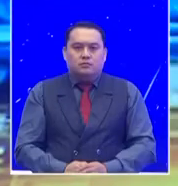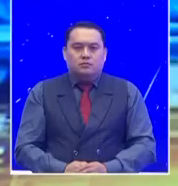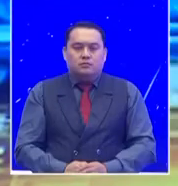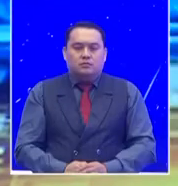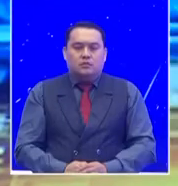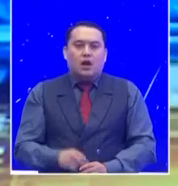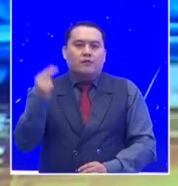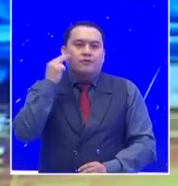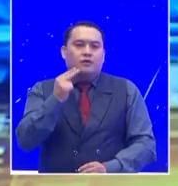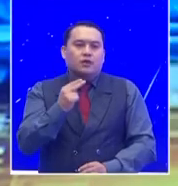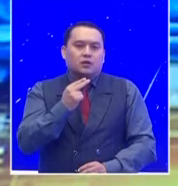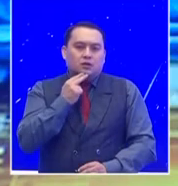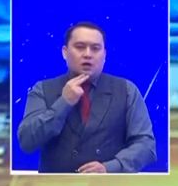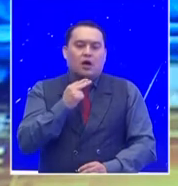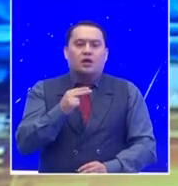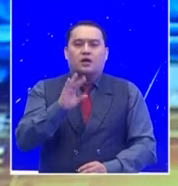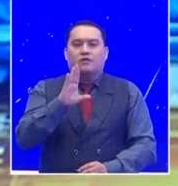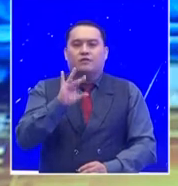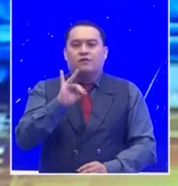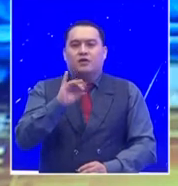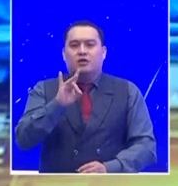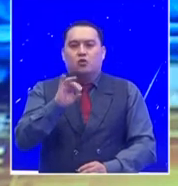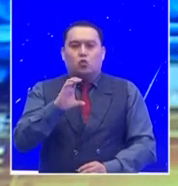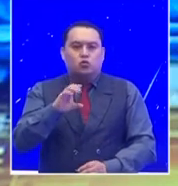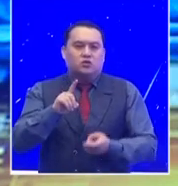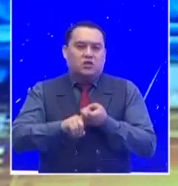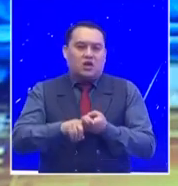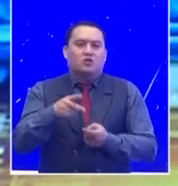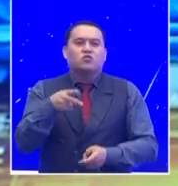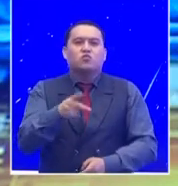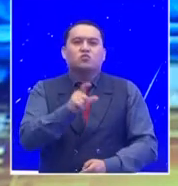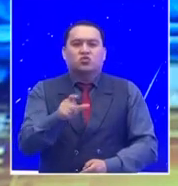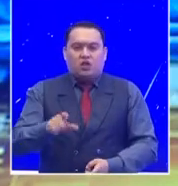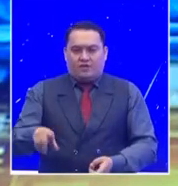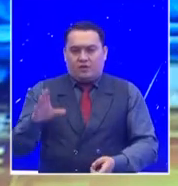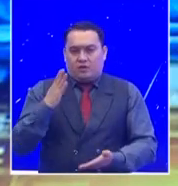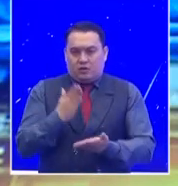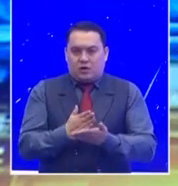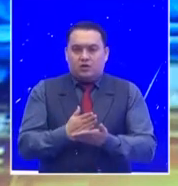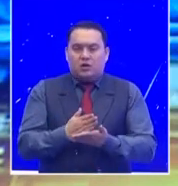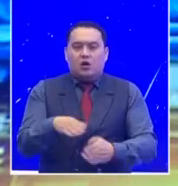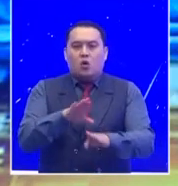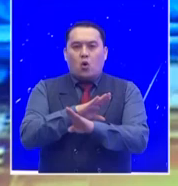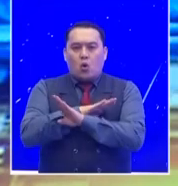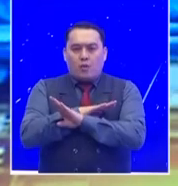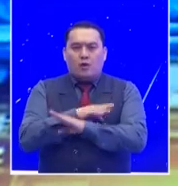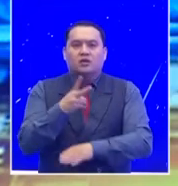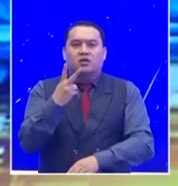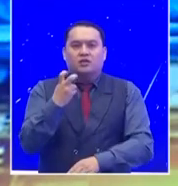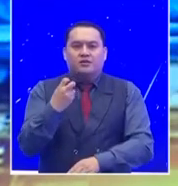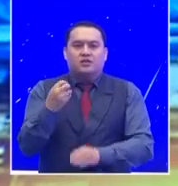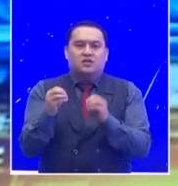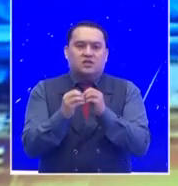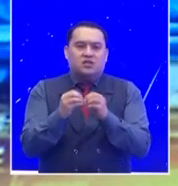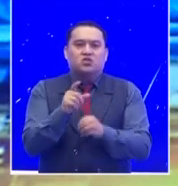По последним данным, в Китайской Народной Республике коронавирусом заражены более 2000 человек. Жертвами опасного заболевания стали